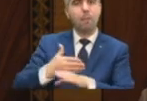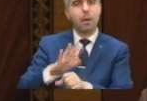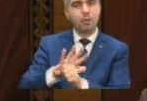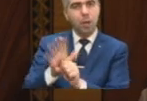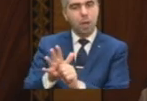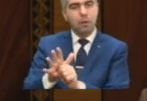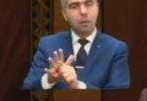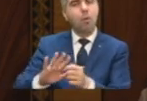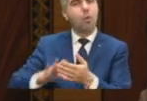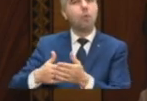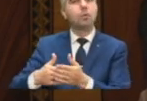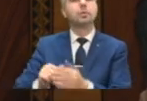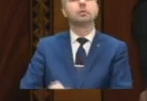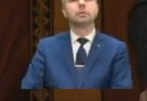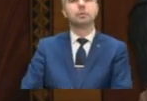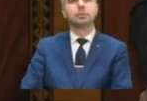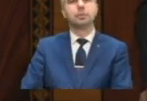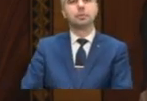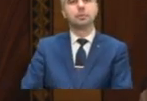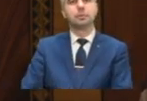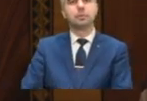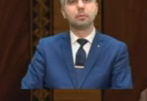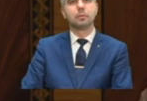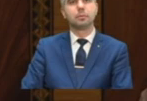وأثناء الجائحة من